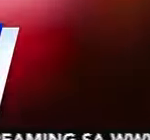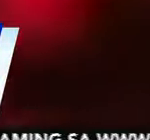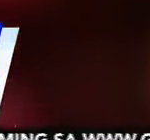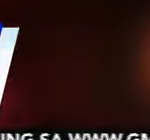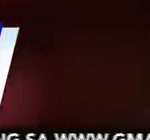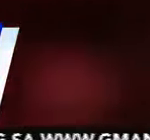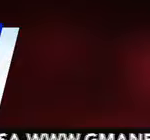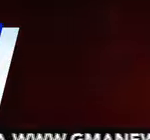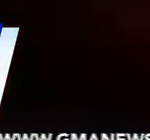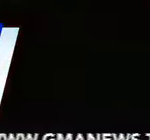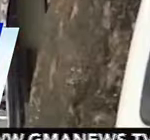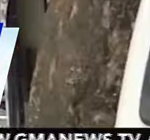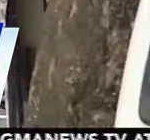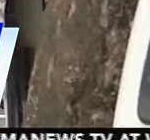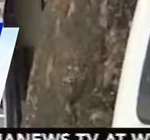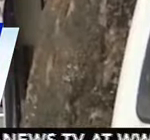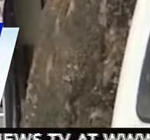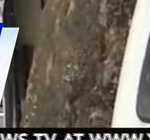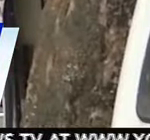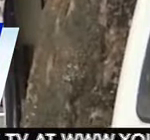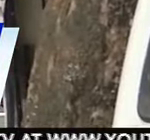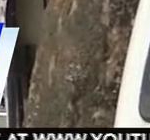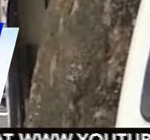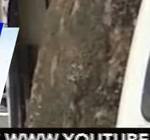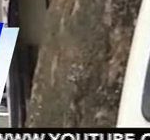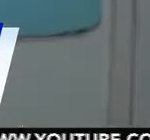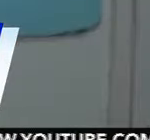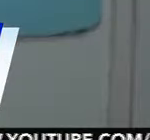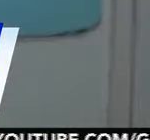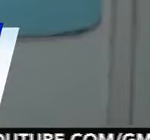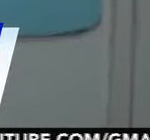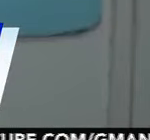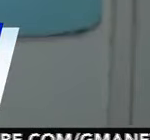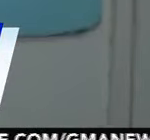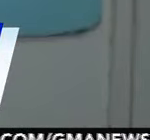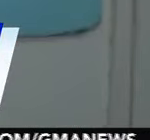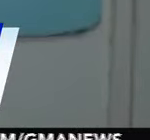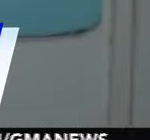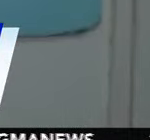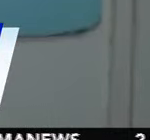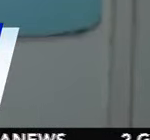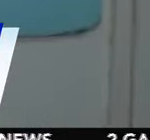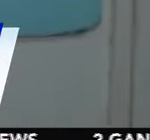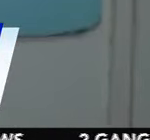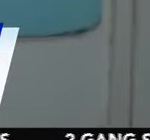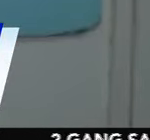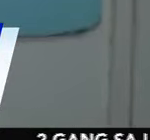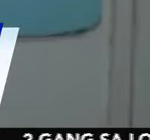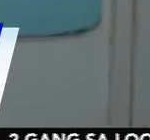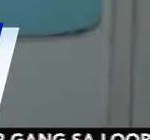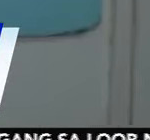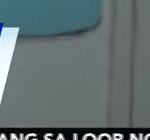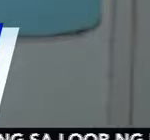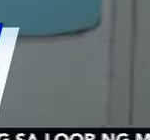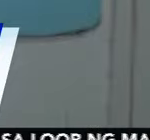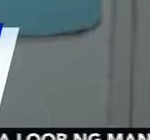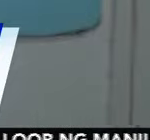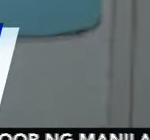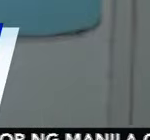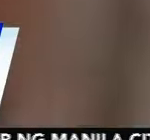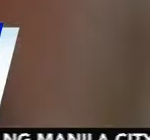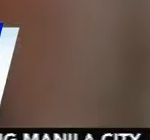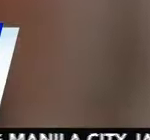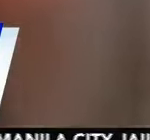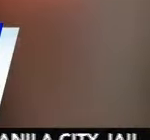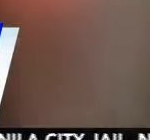chuper at nakatulog sa biyahe. Hindi na naghabla mga pasahero pero tinikita ng driver para sa reckless